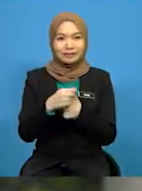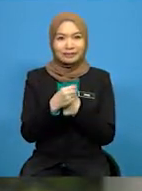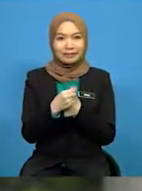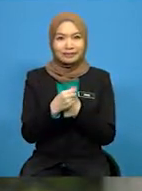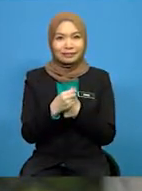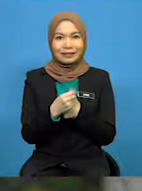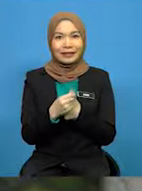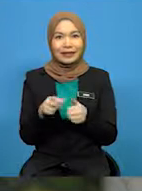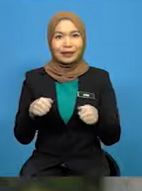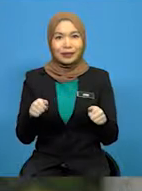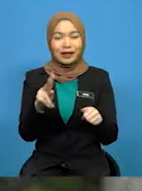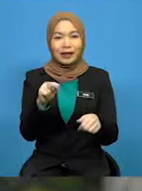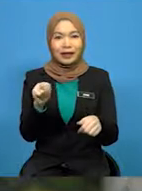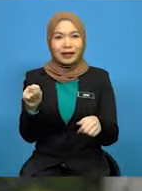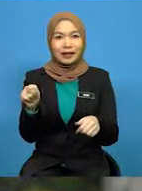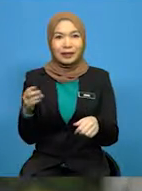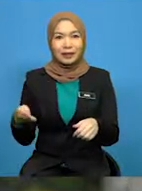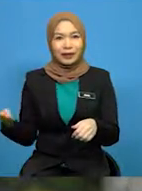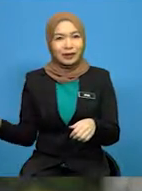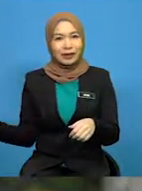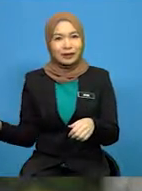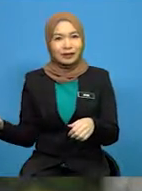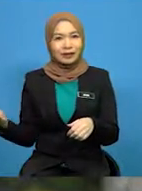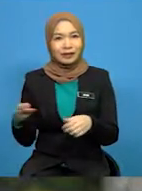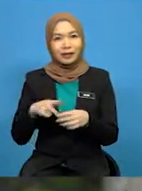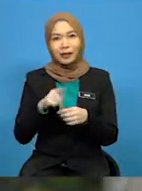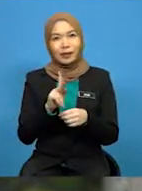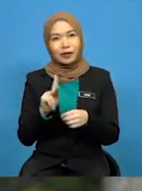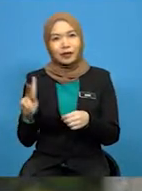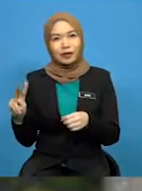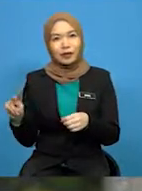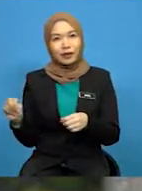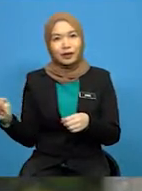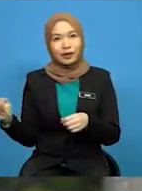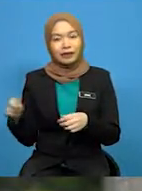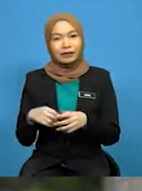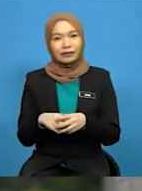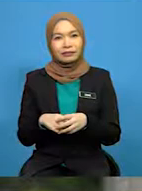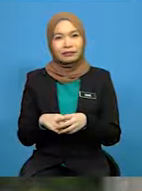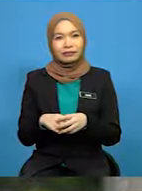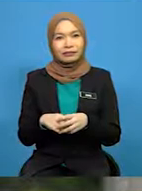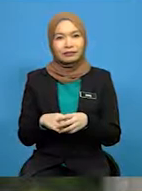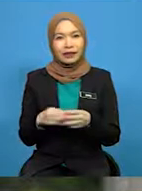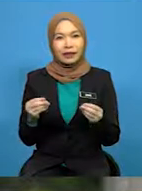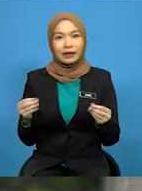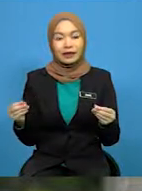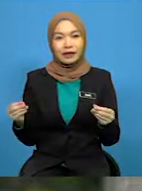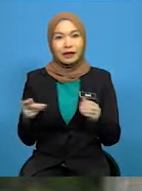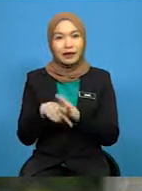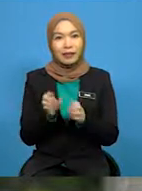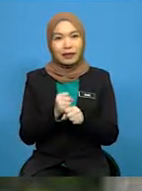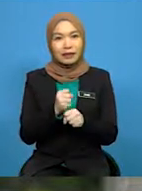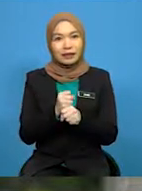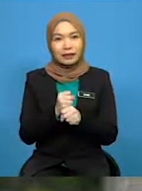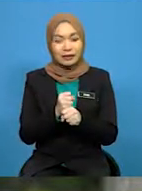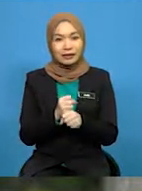faktor pengeluaran, tanah, buruh, modal dan usahawan, serta barang dan perkhidmatan. Manakala aliran